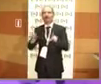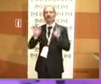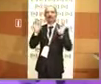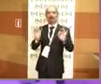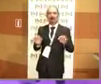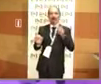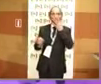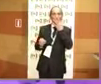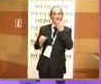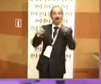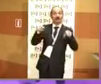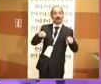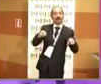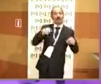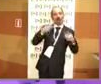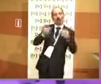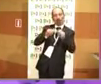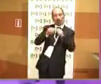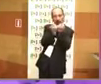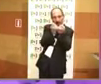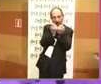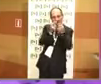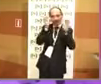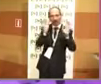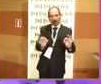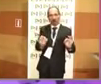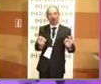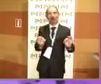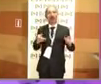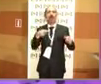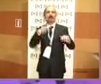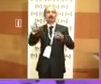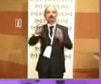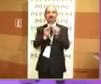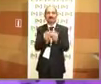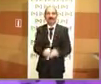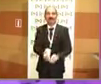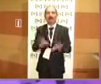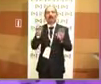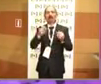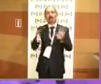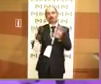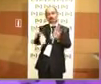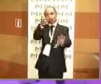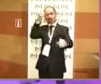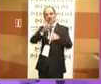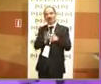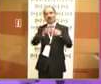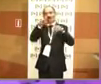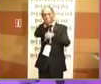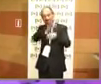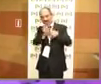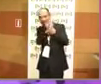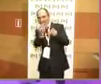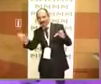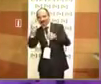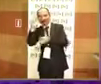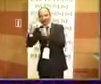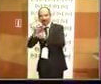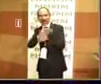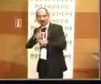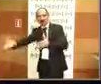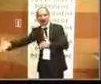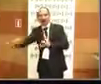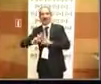indietro, ma rompere lo schema economico per il quale una grossa fetta della popolazione rimane indietro. Eccola la